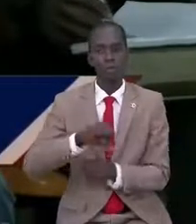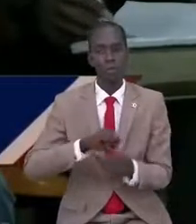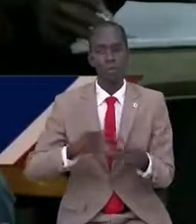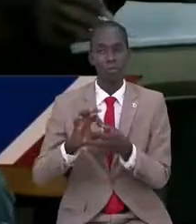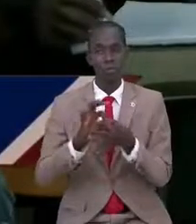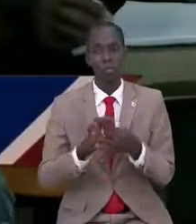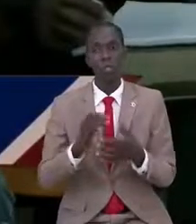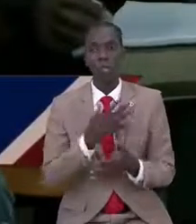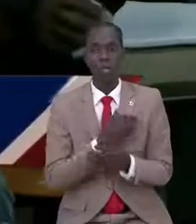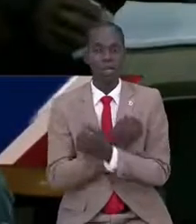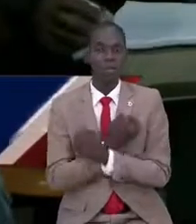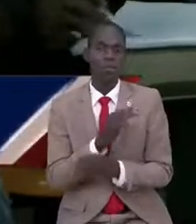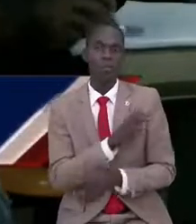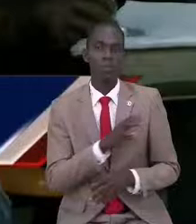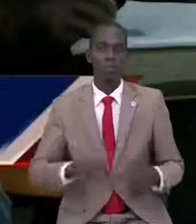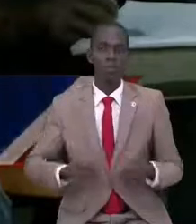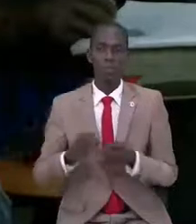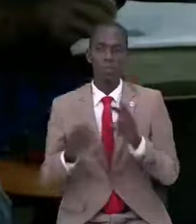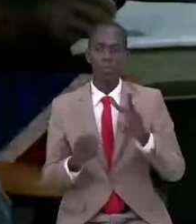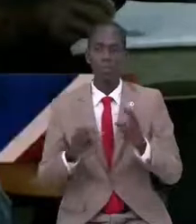de Christ. Deux,